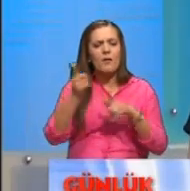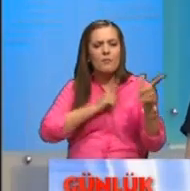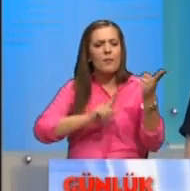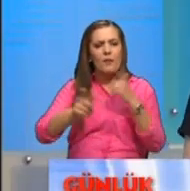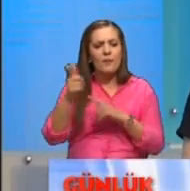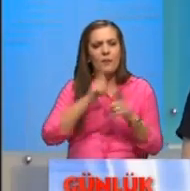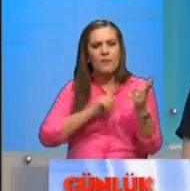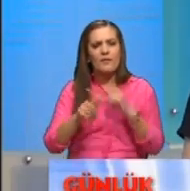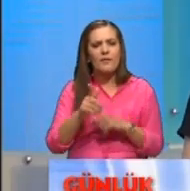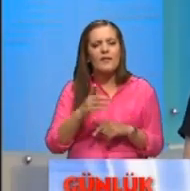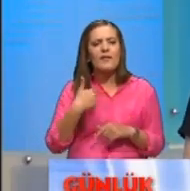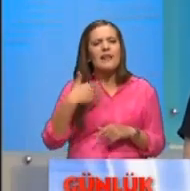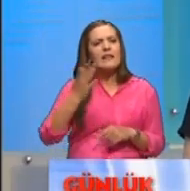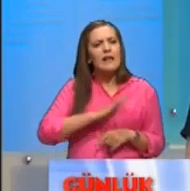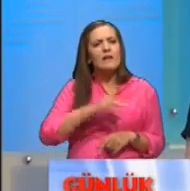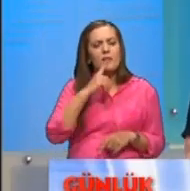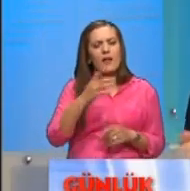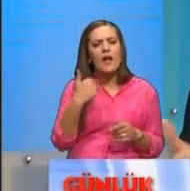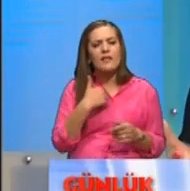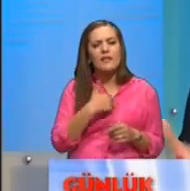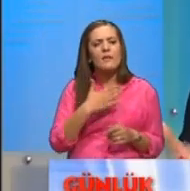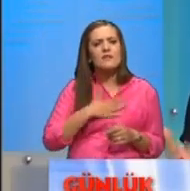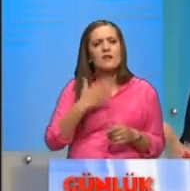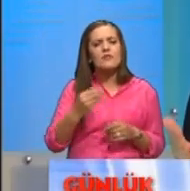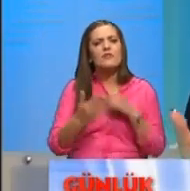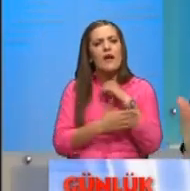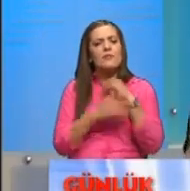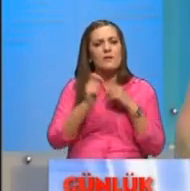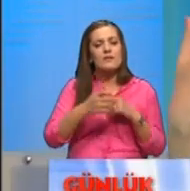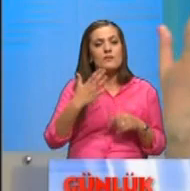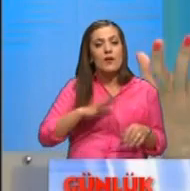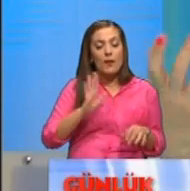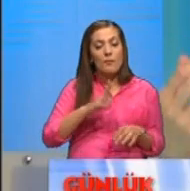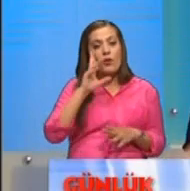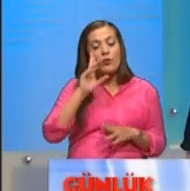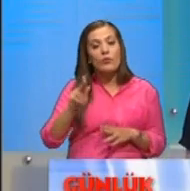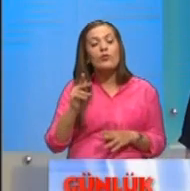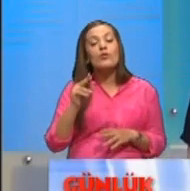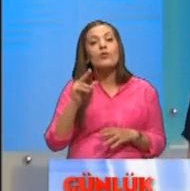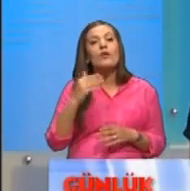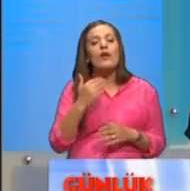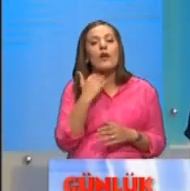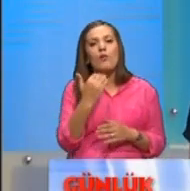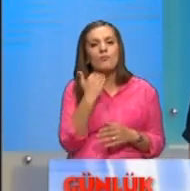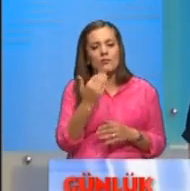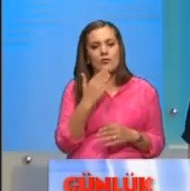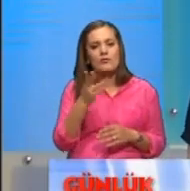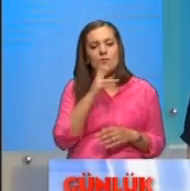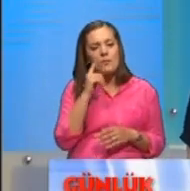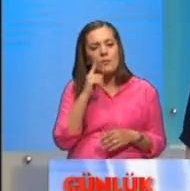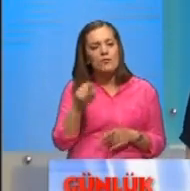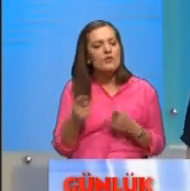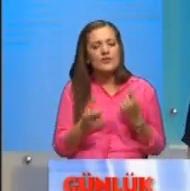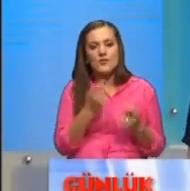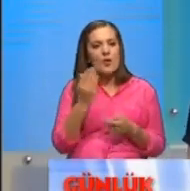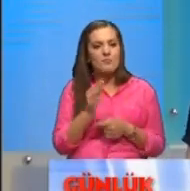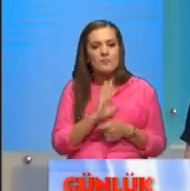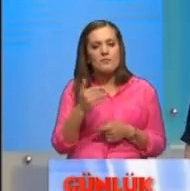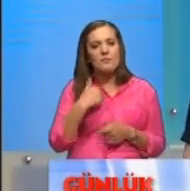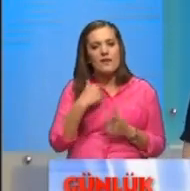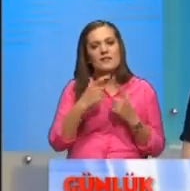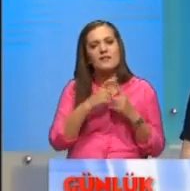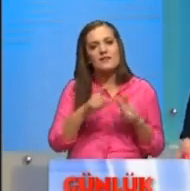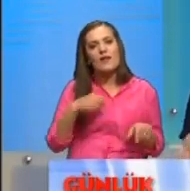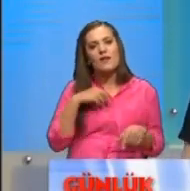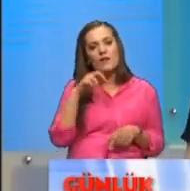çağırıyor. Dayanayım dedim. Annem de sağ olsun yardım etmek istiyor çünkü, ama uykuya geçmeme imkan yok. Sonunda baktım ki bu iş olmayacak. Ben